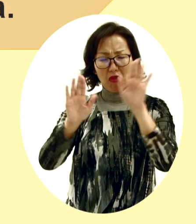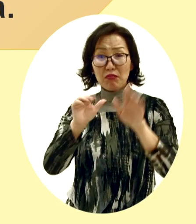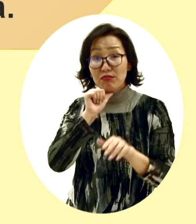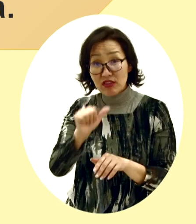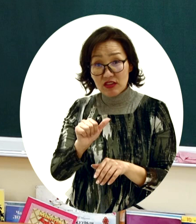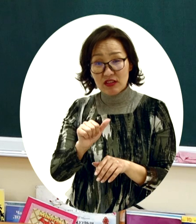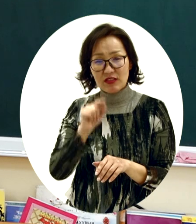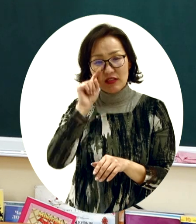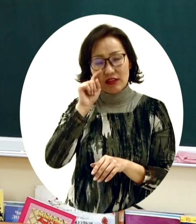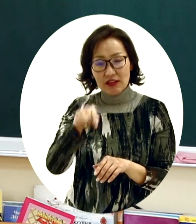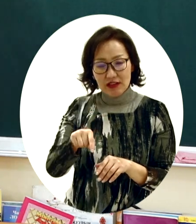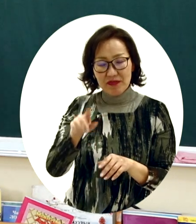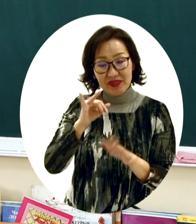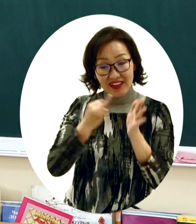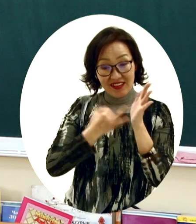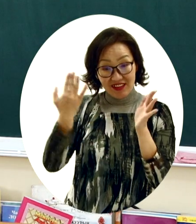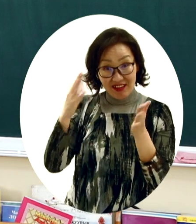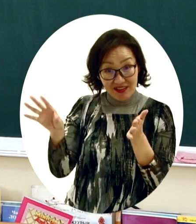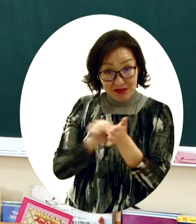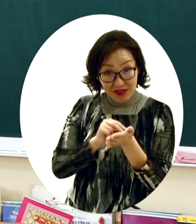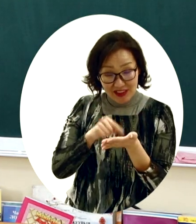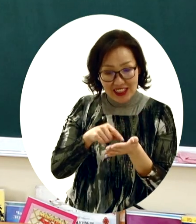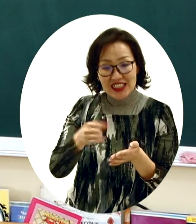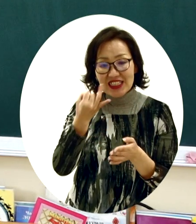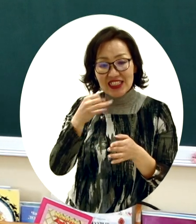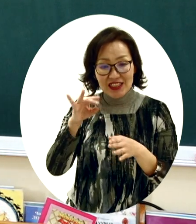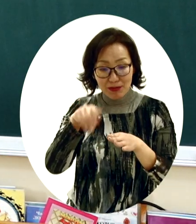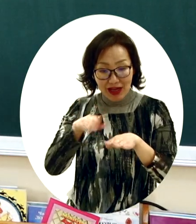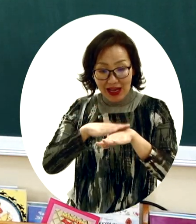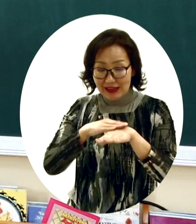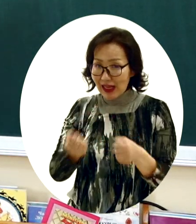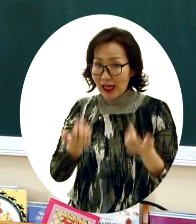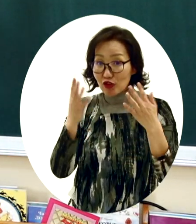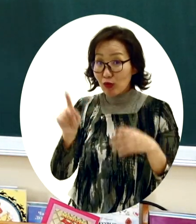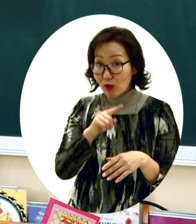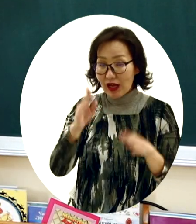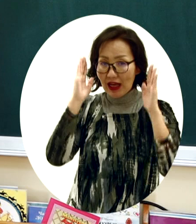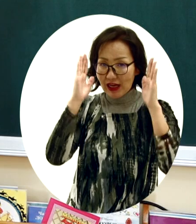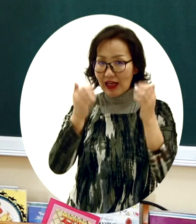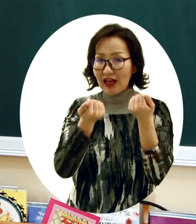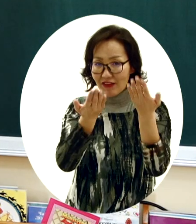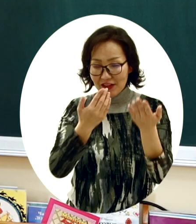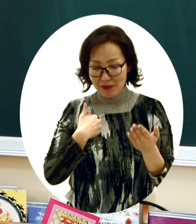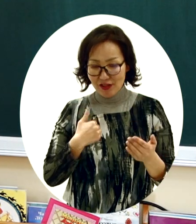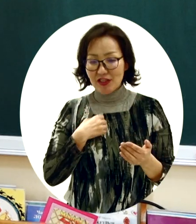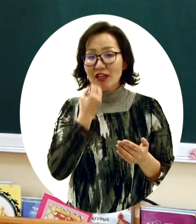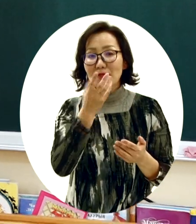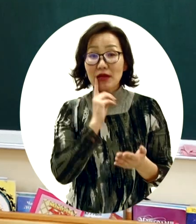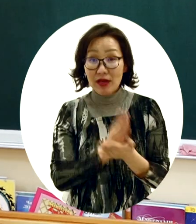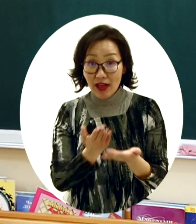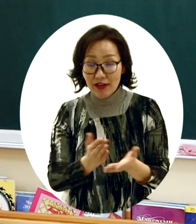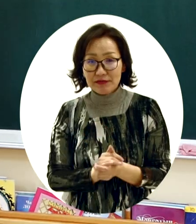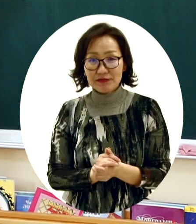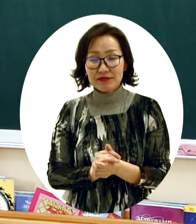За, тэгвэл илтгэл бичгтээ бид нар ийм алдааг дахиж гаргаж болохгүй анхаарч аваарай гэдгийг багш нь хэлж